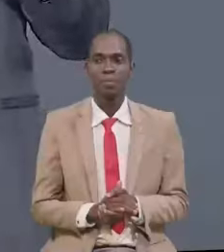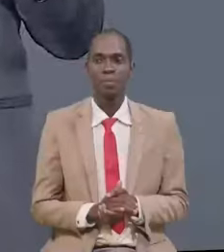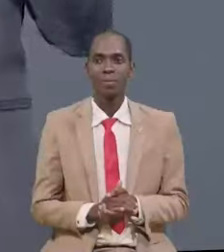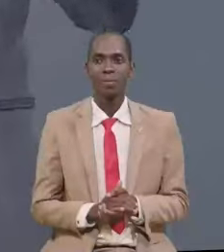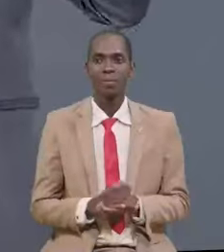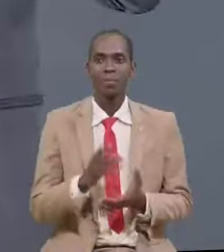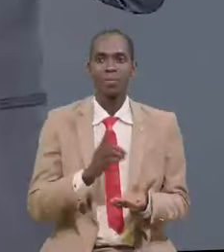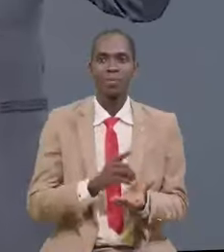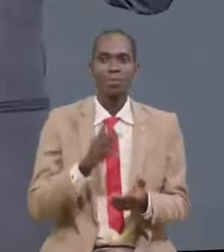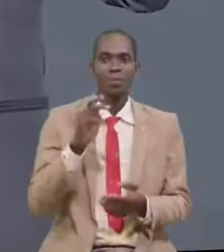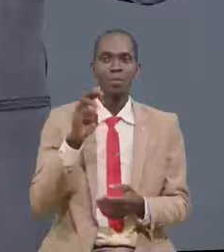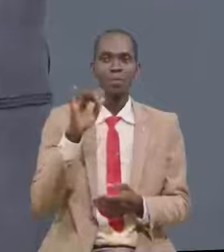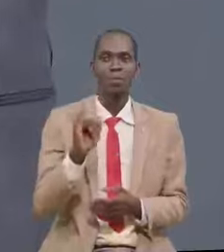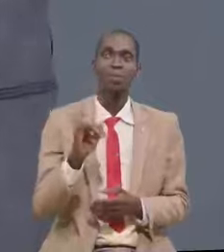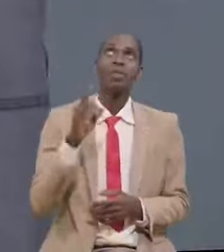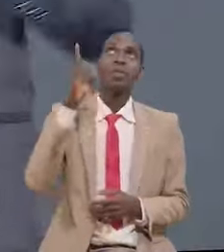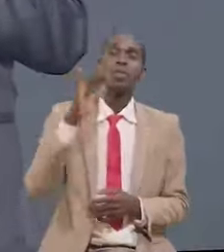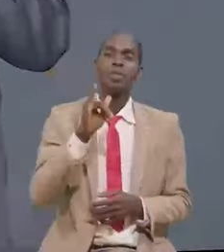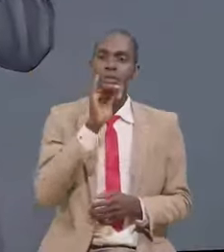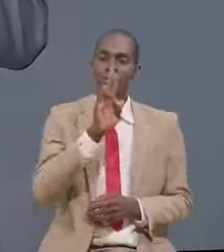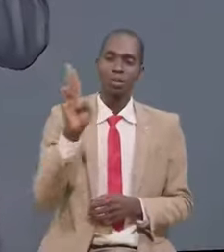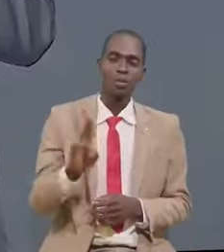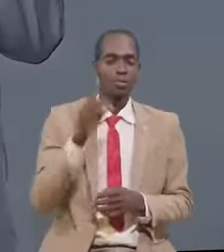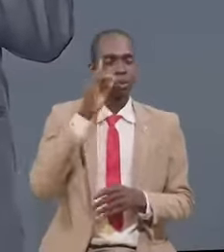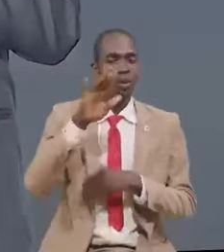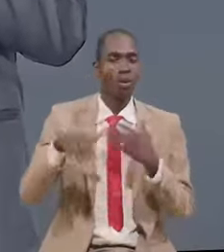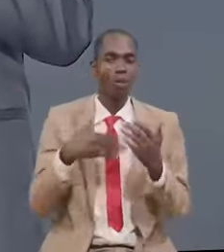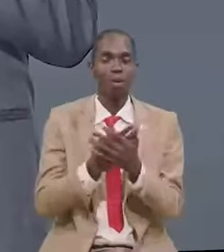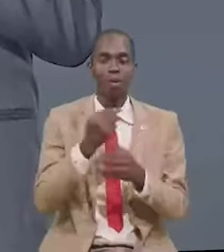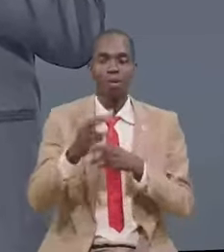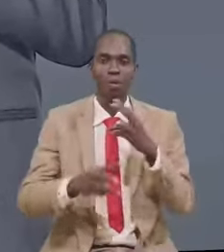Pasteur Kumui, Dieu l'utilise partout dans le monde.